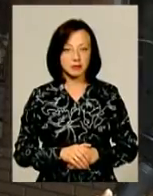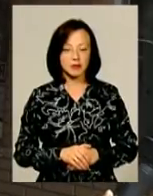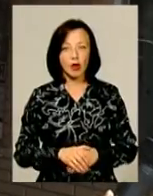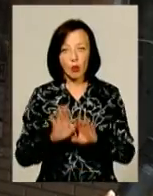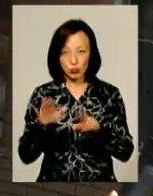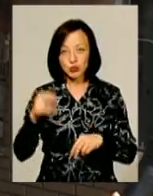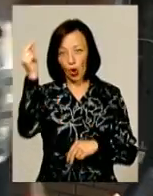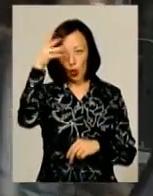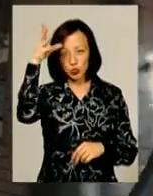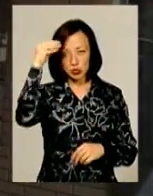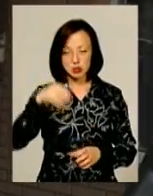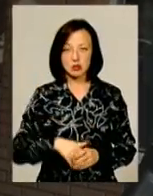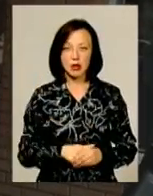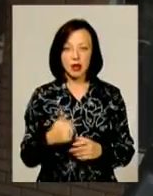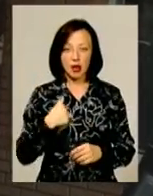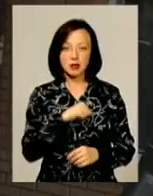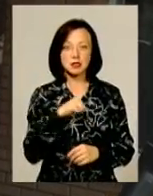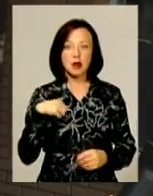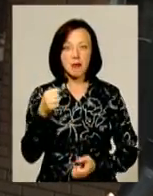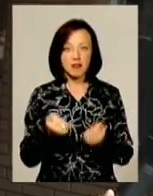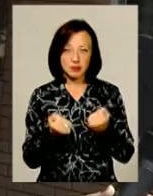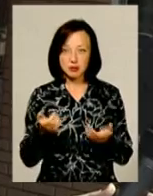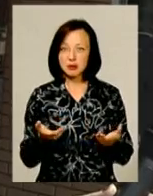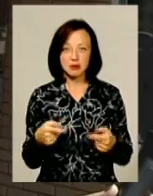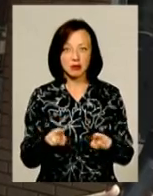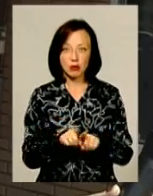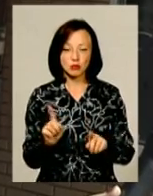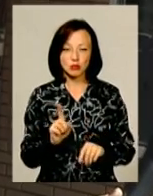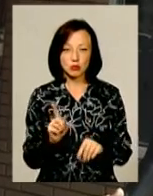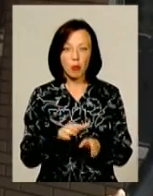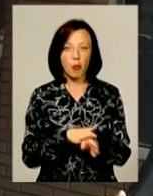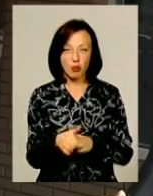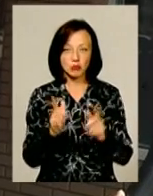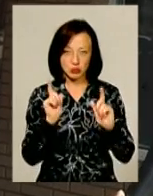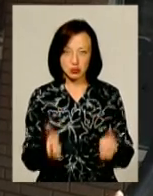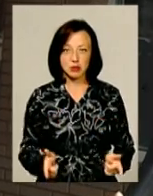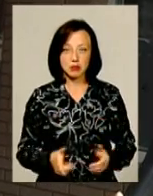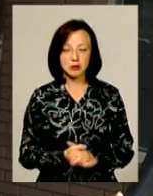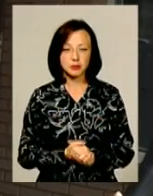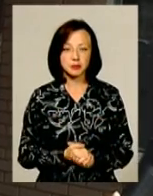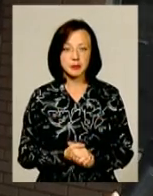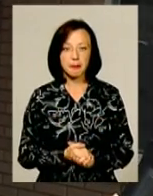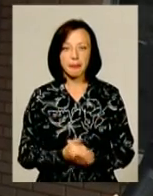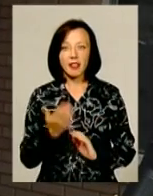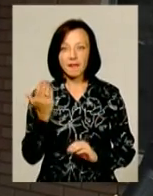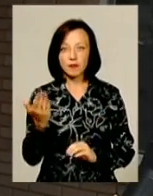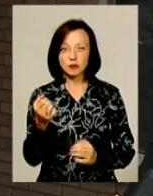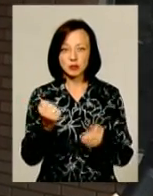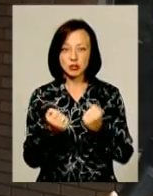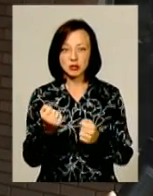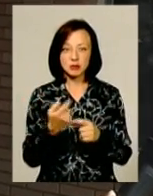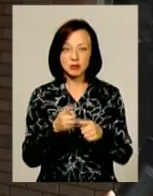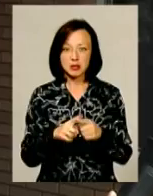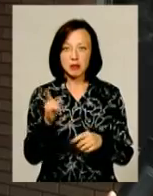Пускай учаться. Я сам водитель, так що повністю підтримую. Хоча б от машина